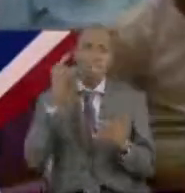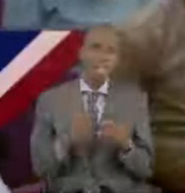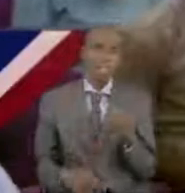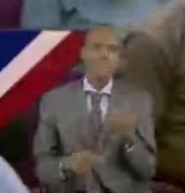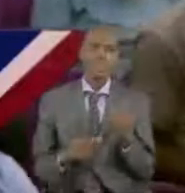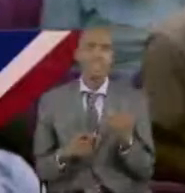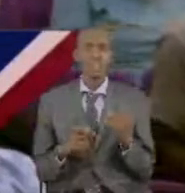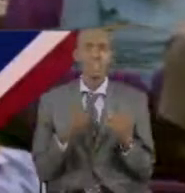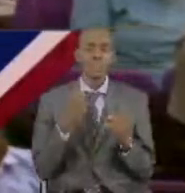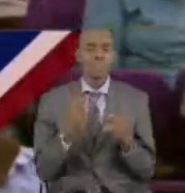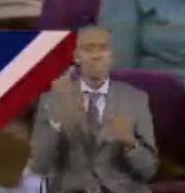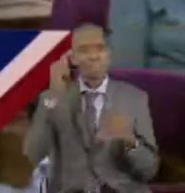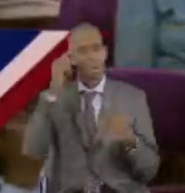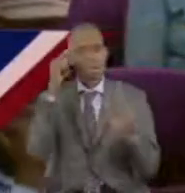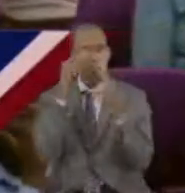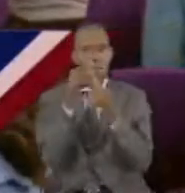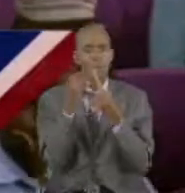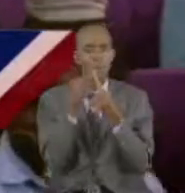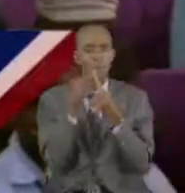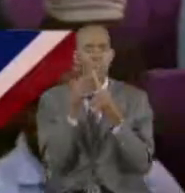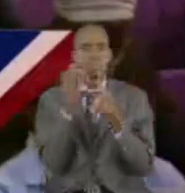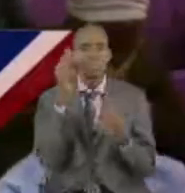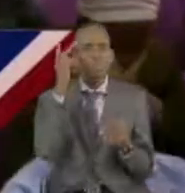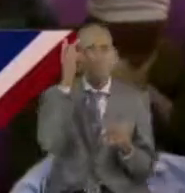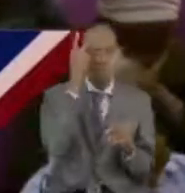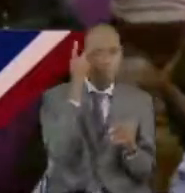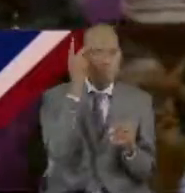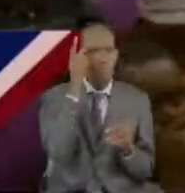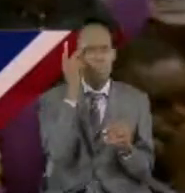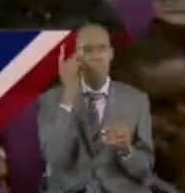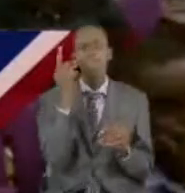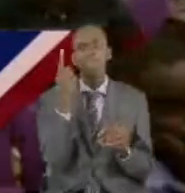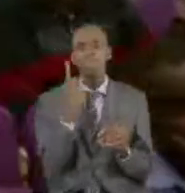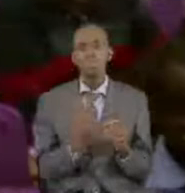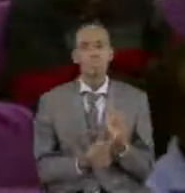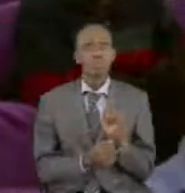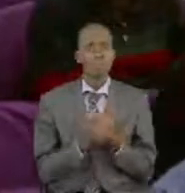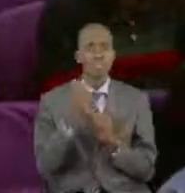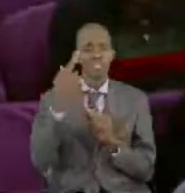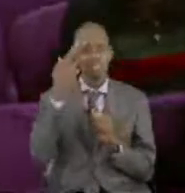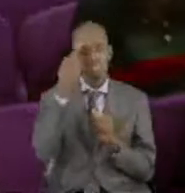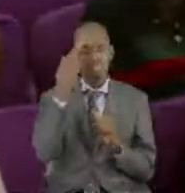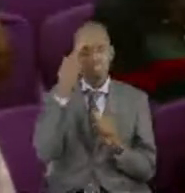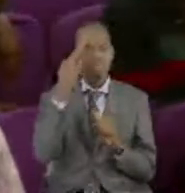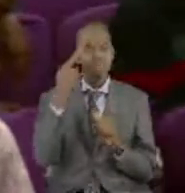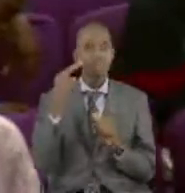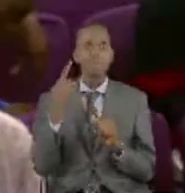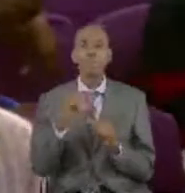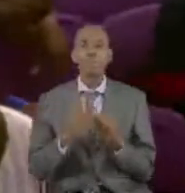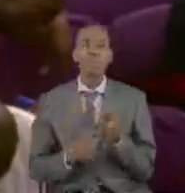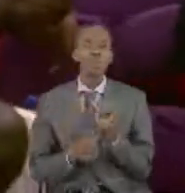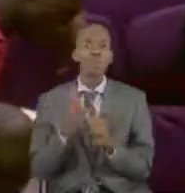le but du commandement la finalité l'objectif la dissension ultime ans